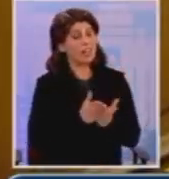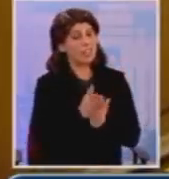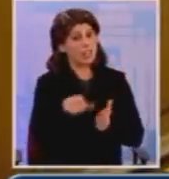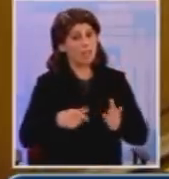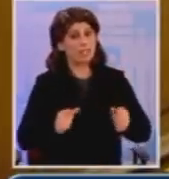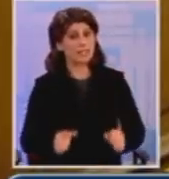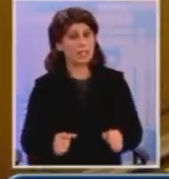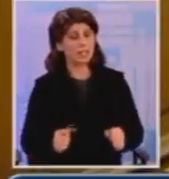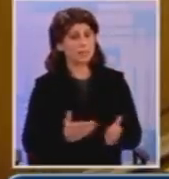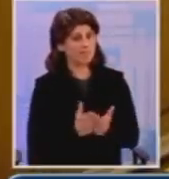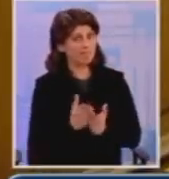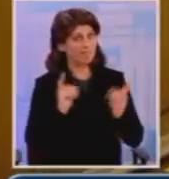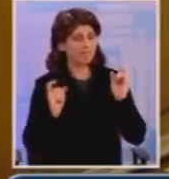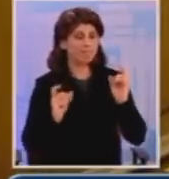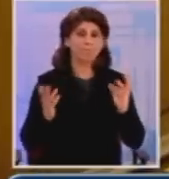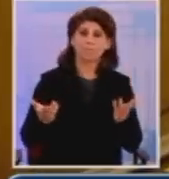στάση?